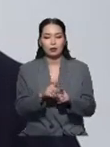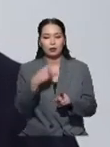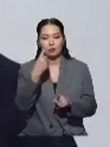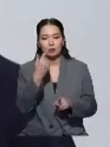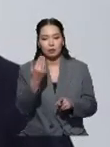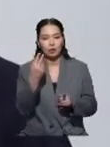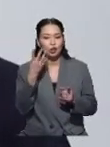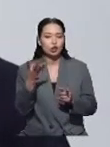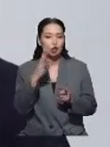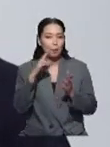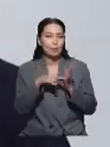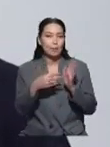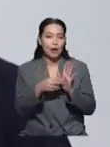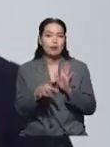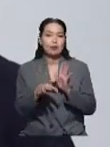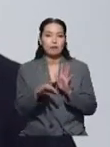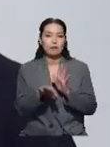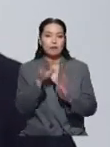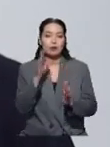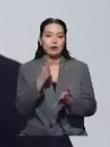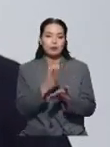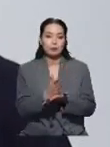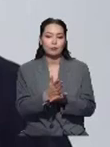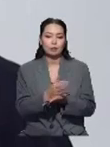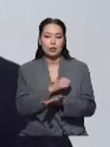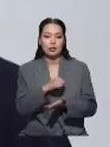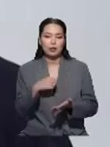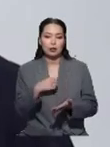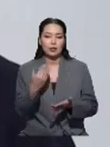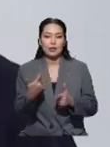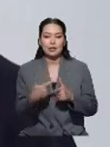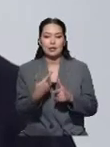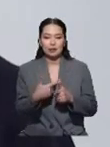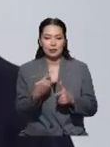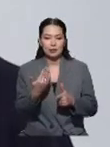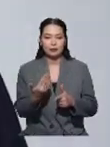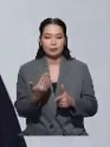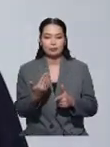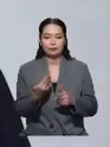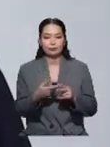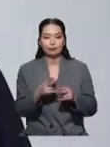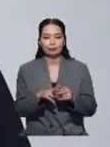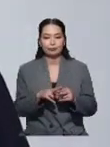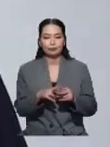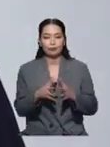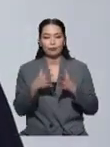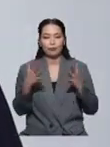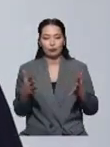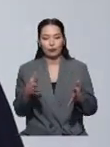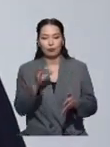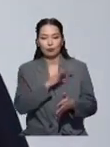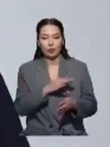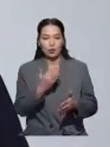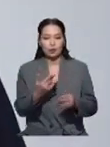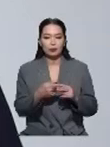проекта сегодня. Это проверенные конструкции, так называемое поколение 3 и 3+. Там много барьеров,